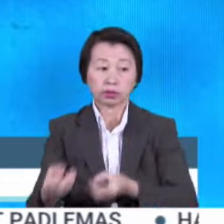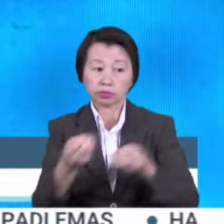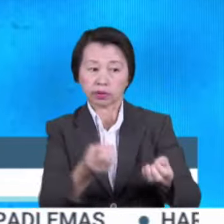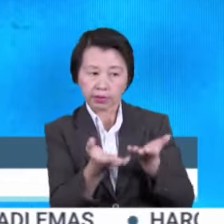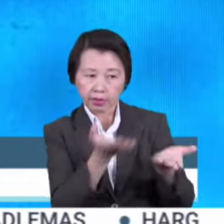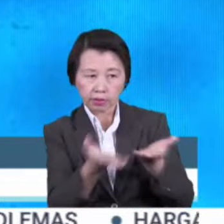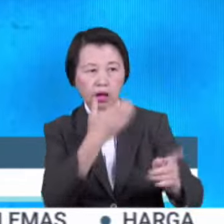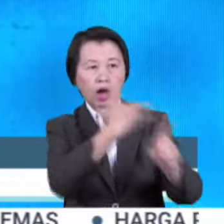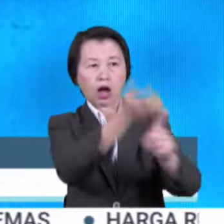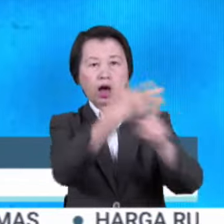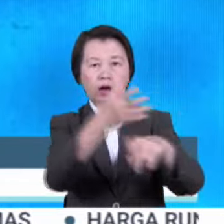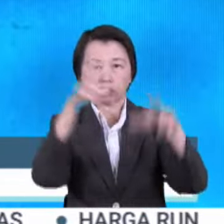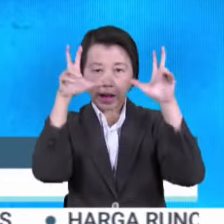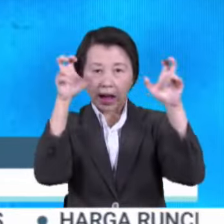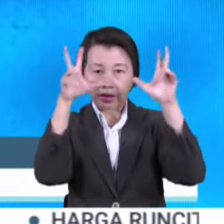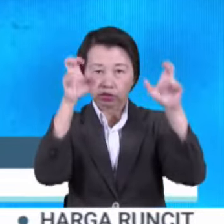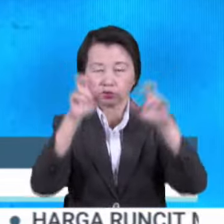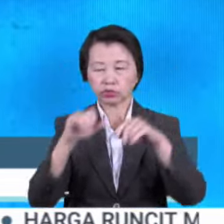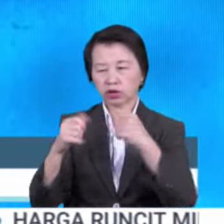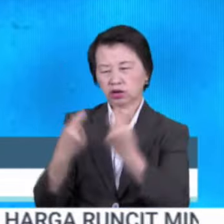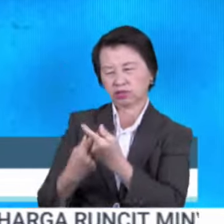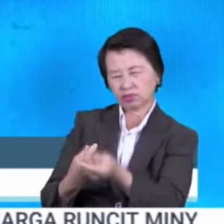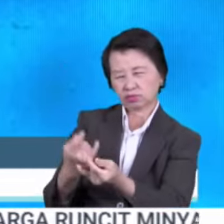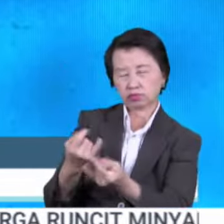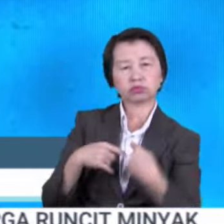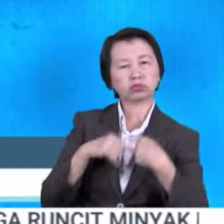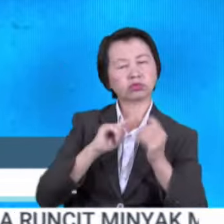khidmat menghalau sedikit artis